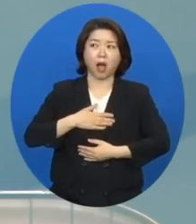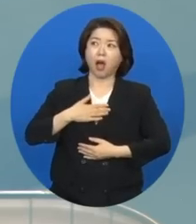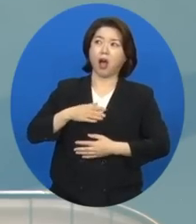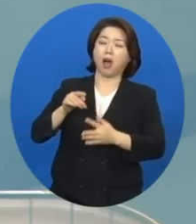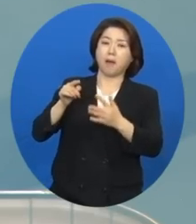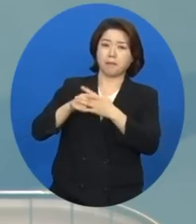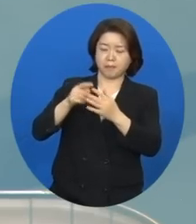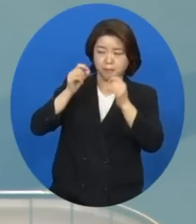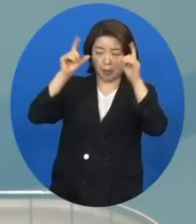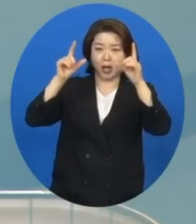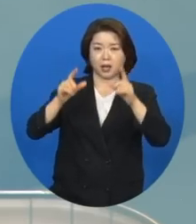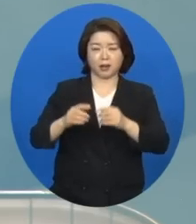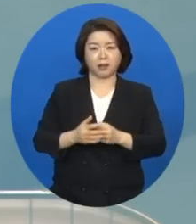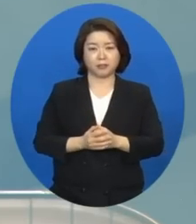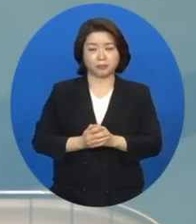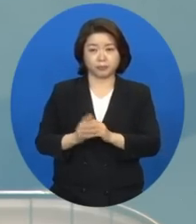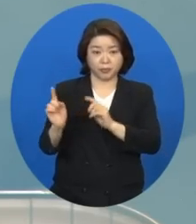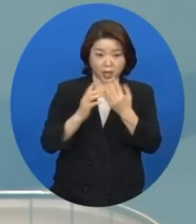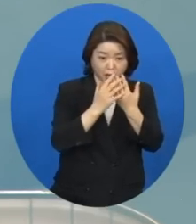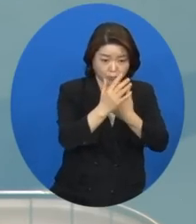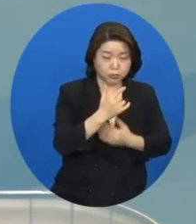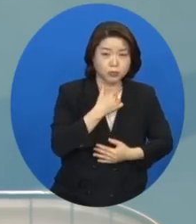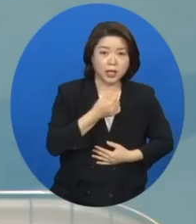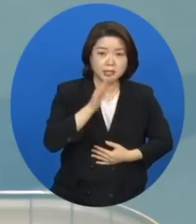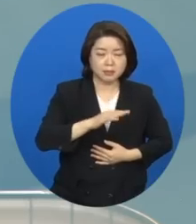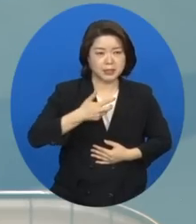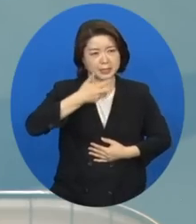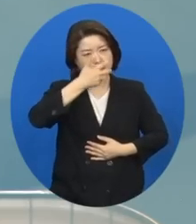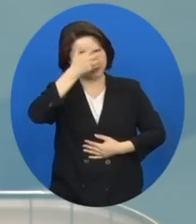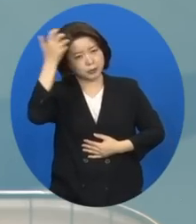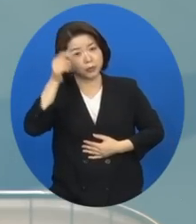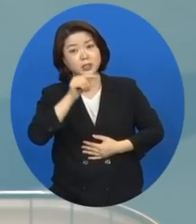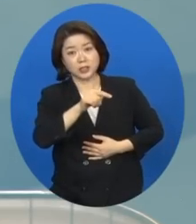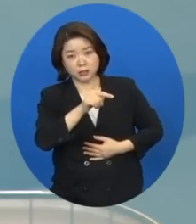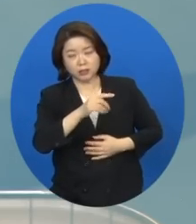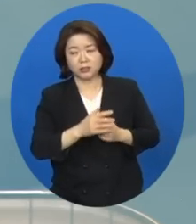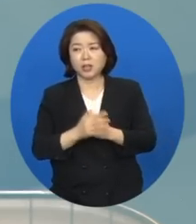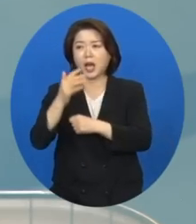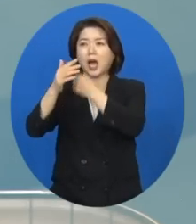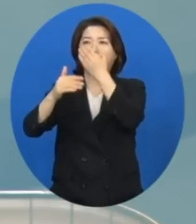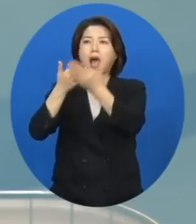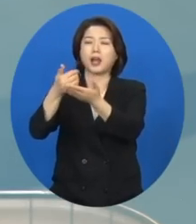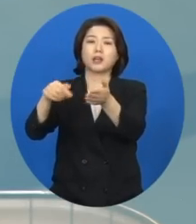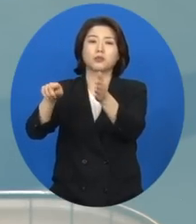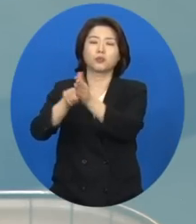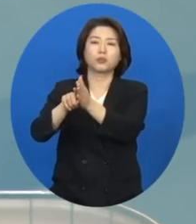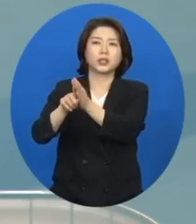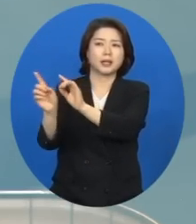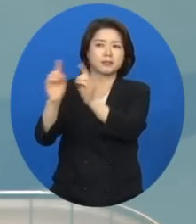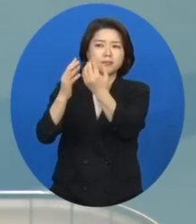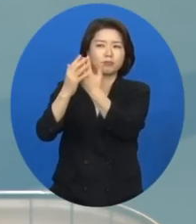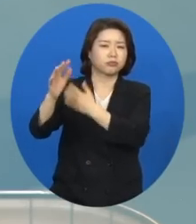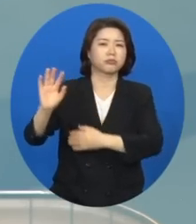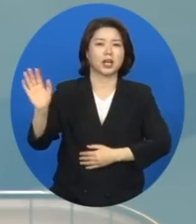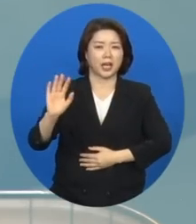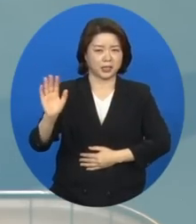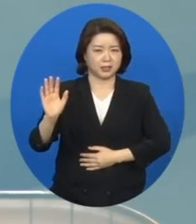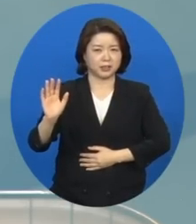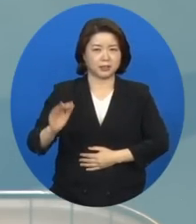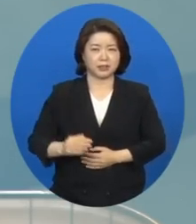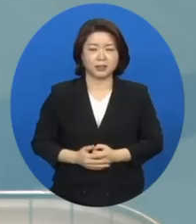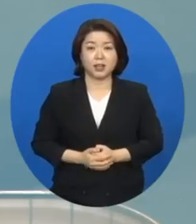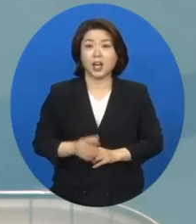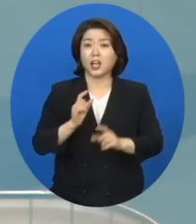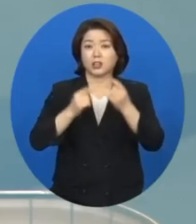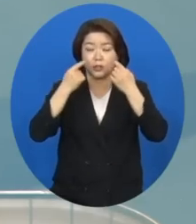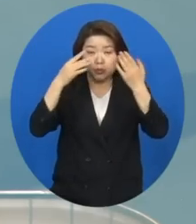되었습니다. 부흥을 꿈꿨지만 제가 꿈꾸는 부흥은 하나님을 위한 부흥이 아니었어요. 더